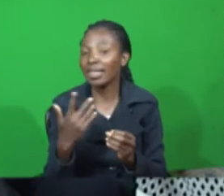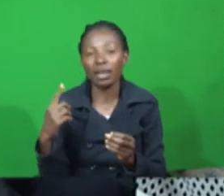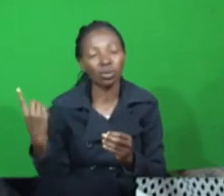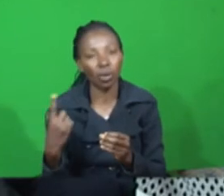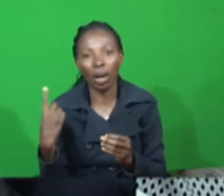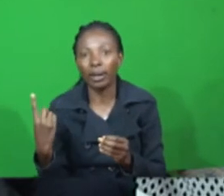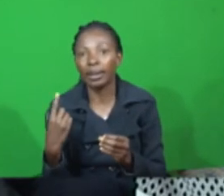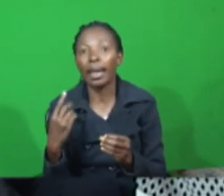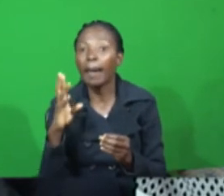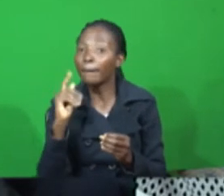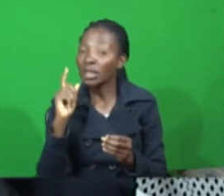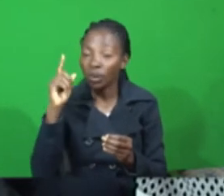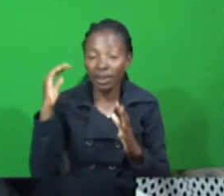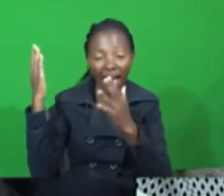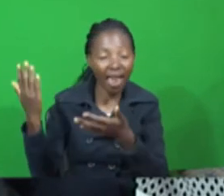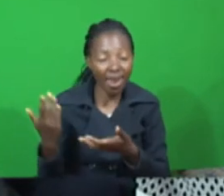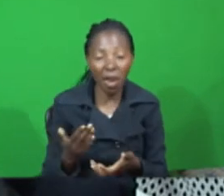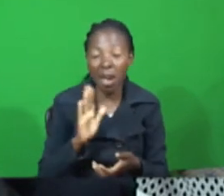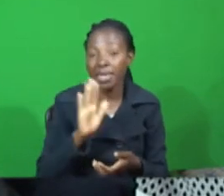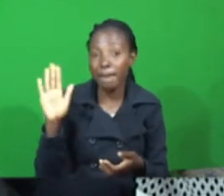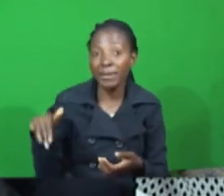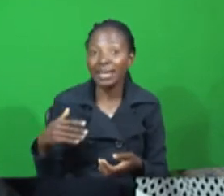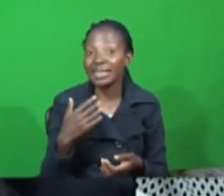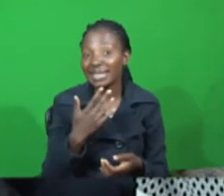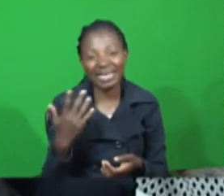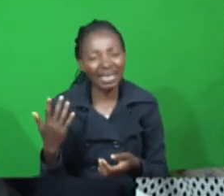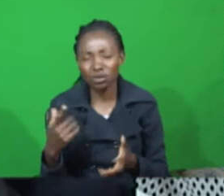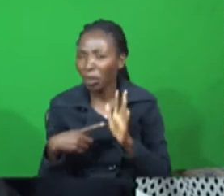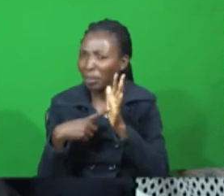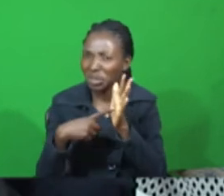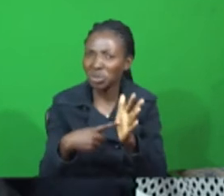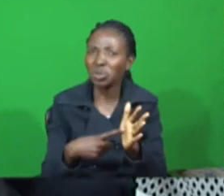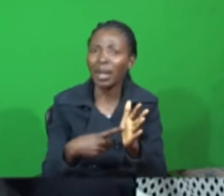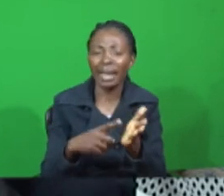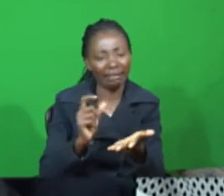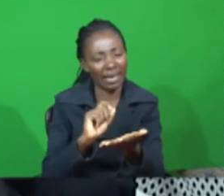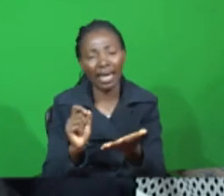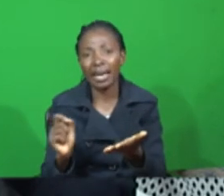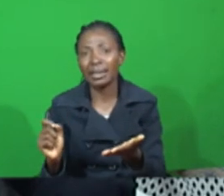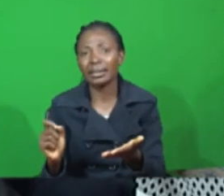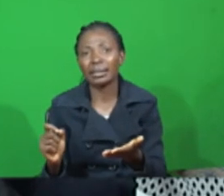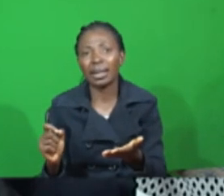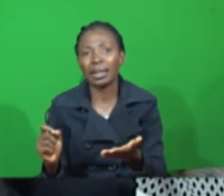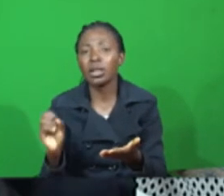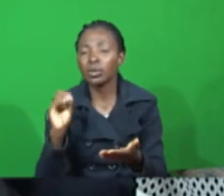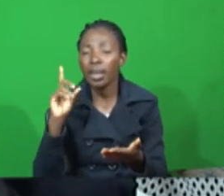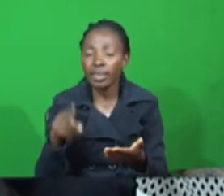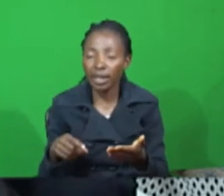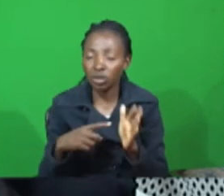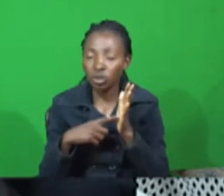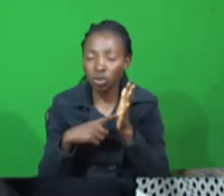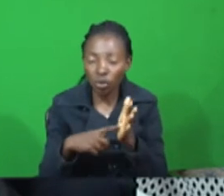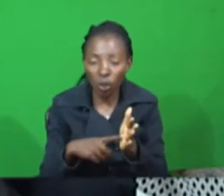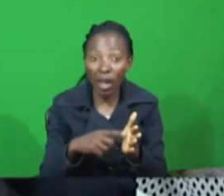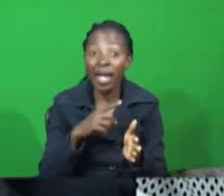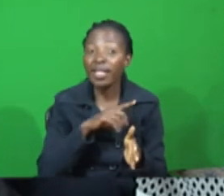Alright. Anotendera kuti nezvakaipa zvavakaita zvibude pachena. Zvinyorwe. Zvinyorwe. Kuratidza kuti vaingove